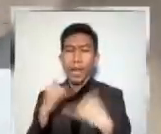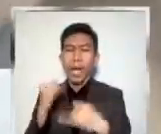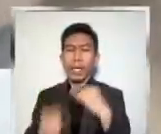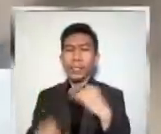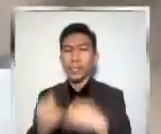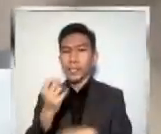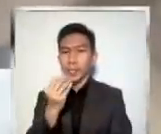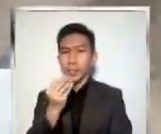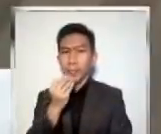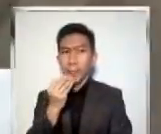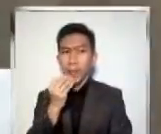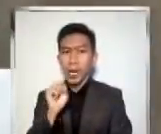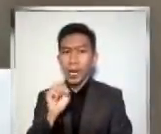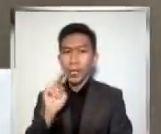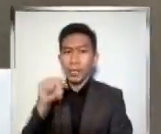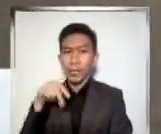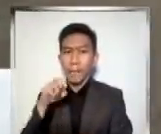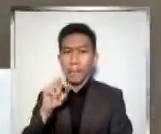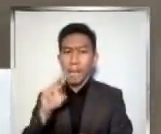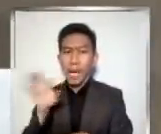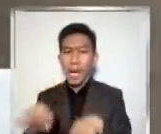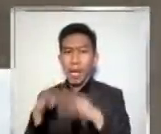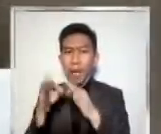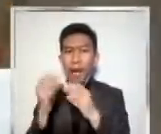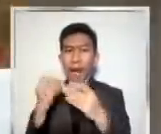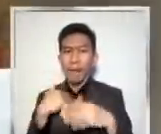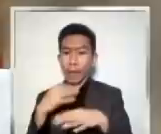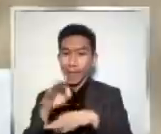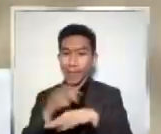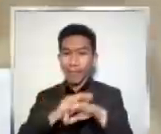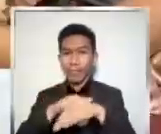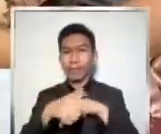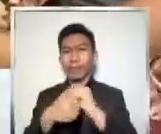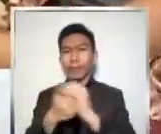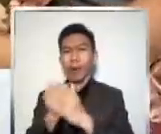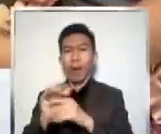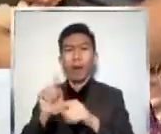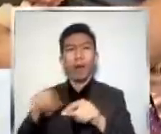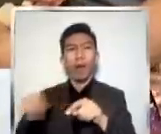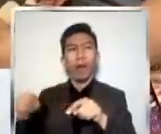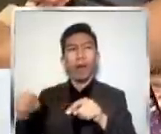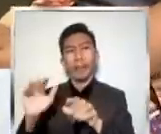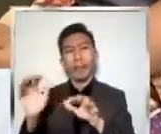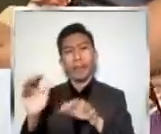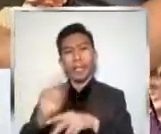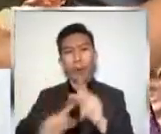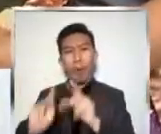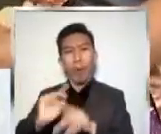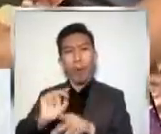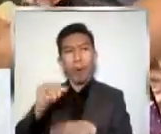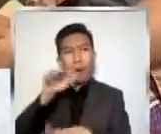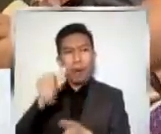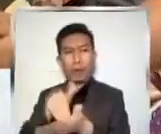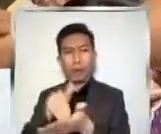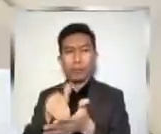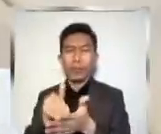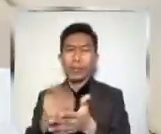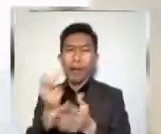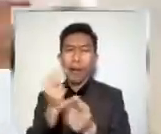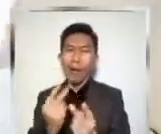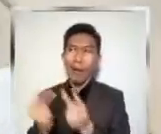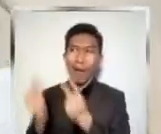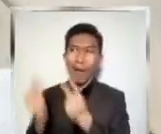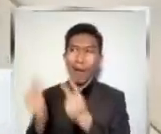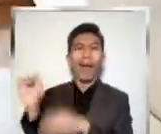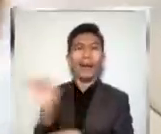ng ilang mga homeless at social worker na nakatira sa center para gunitain ang washing of the feet ni Kristo sa kanyang mga apostoles.